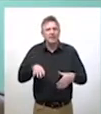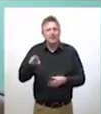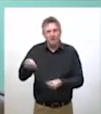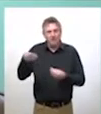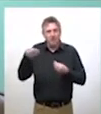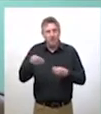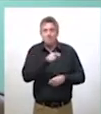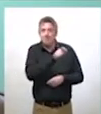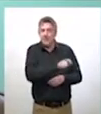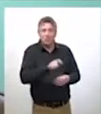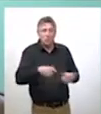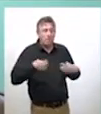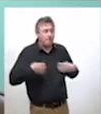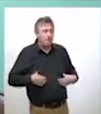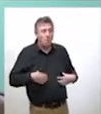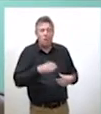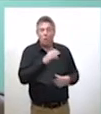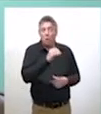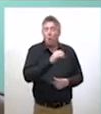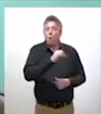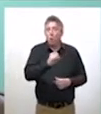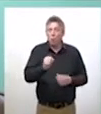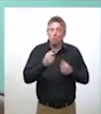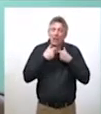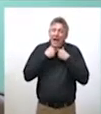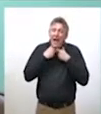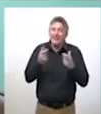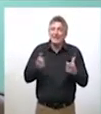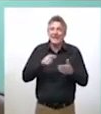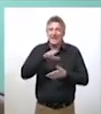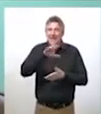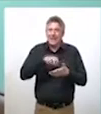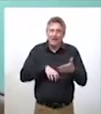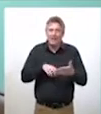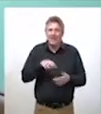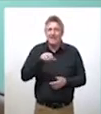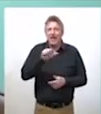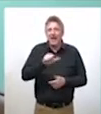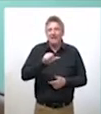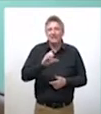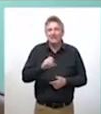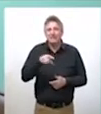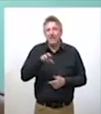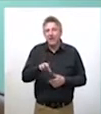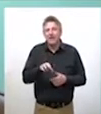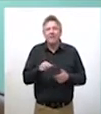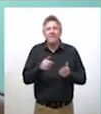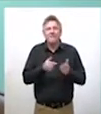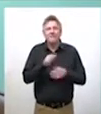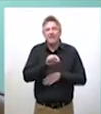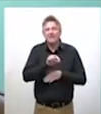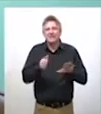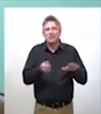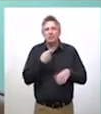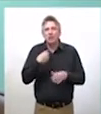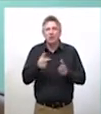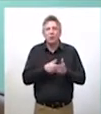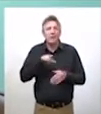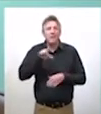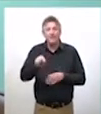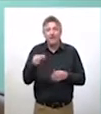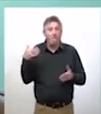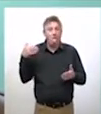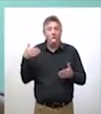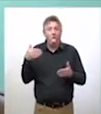membres du COS ont eu accès au rapport ACPR le 26 juin 2020. Donc autant vous